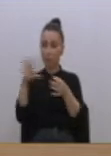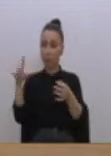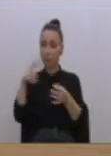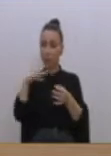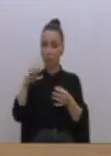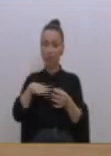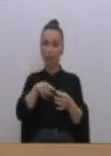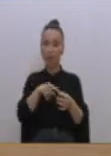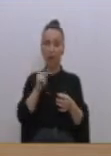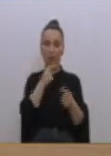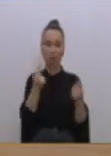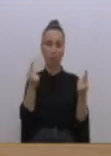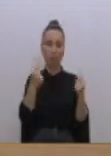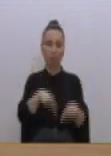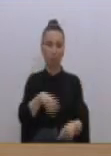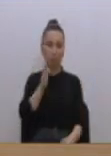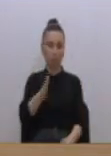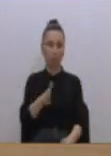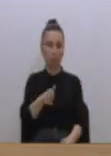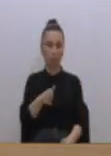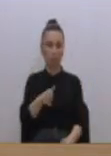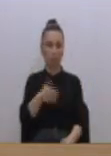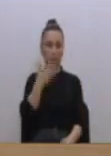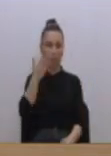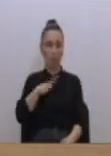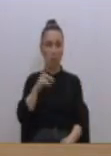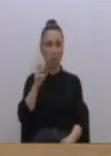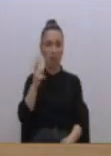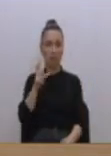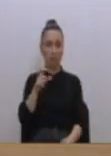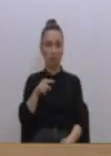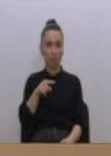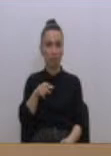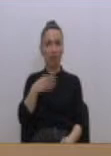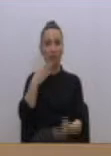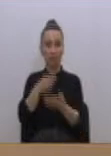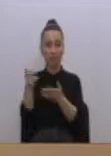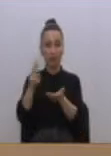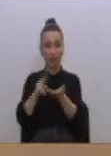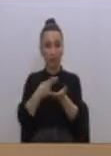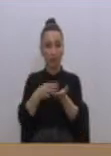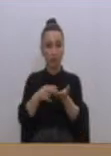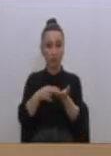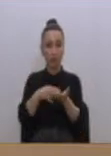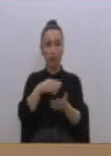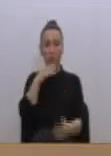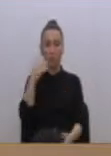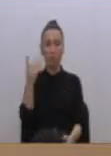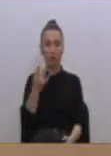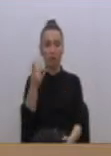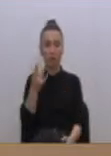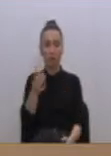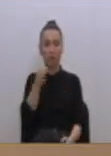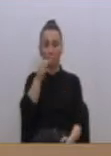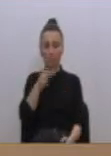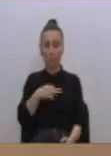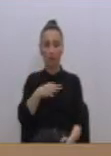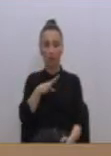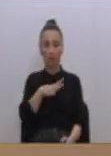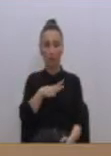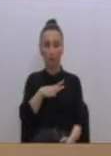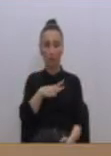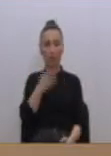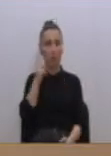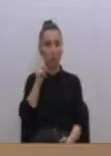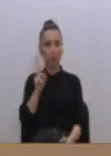საქართველოს ეკონომიკა ჩამოიშლება? თუმცა ასევე თქვენს ანგარიშებში და თქვენს არაერთხელ გითქვამთ ეს,